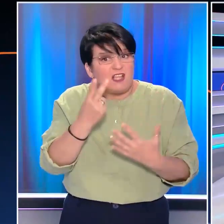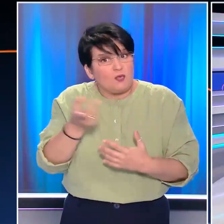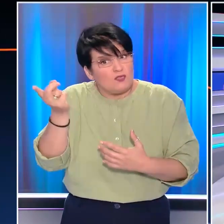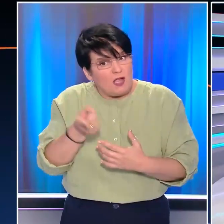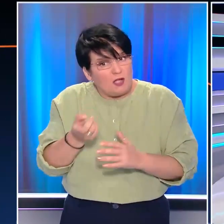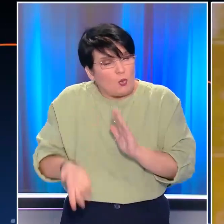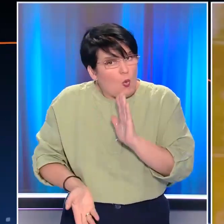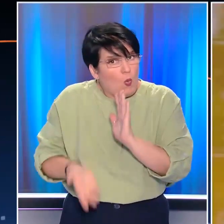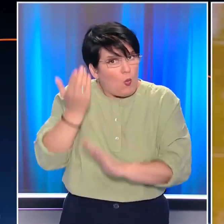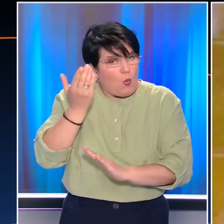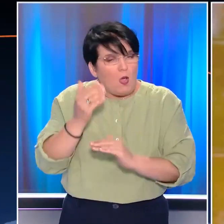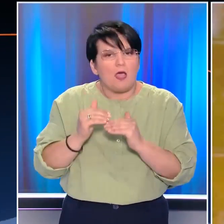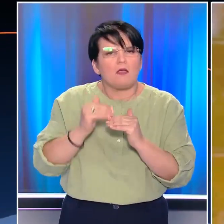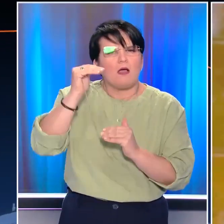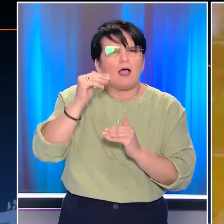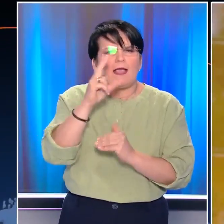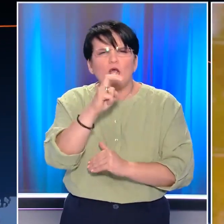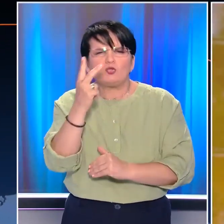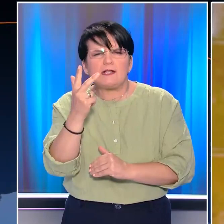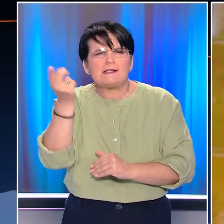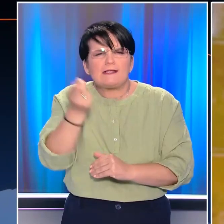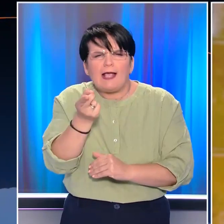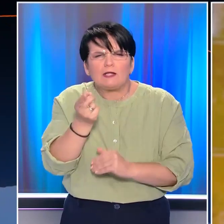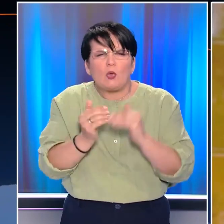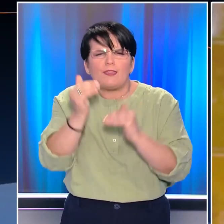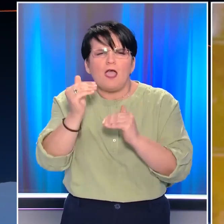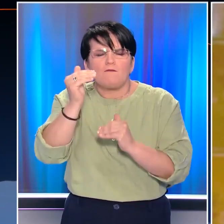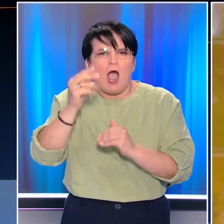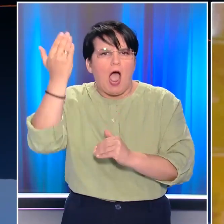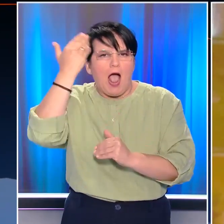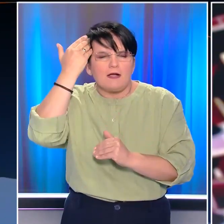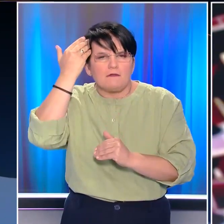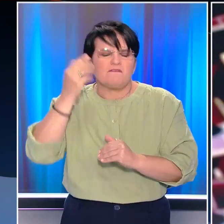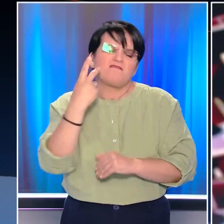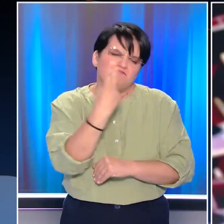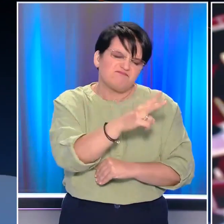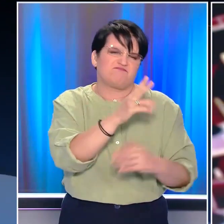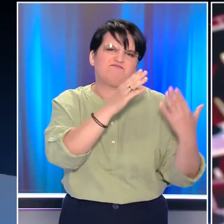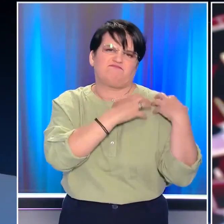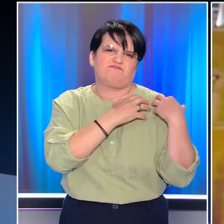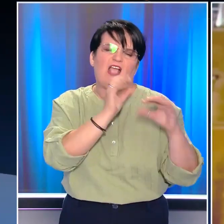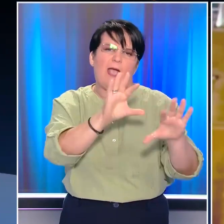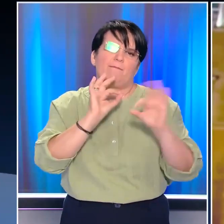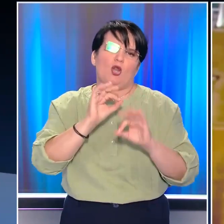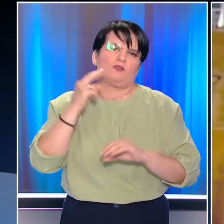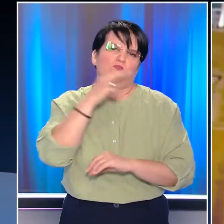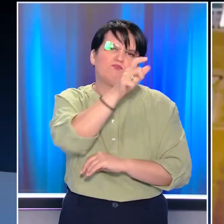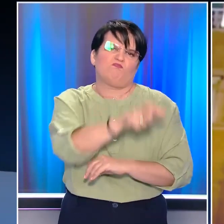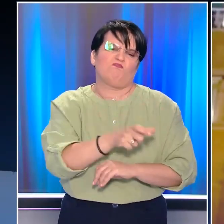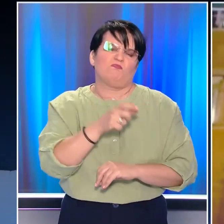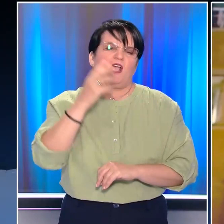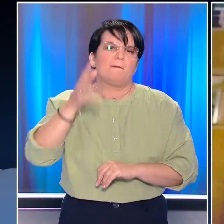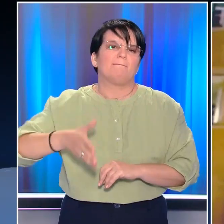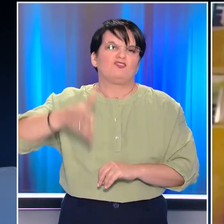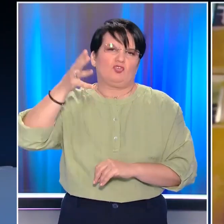62%. Αυτή η διαφορά του 23% είναι η ακρίβεια Μητσοτάκη. Είναι οι επιλογές του. Την επόμενη μέρα θα τελειώσει